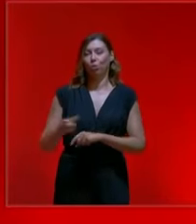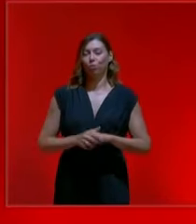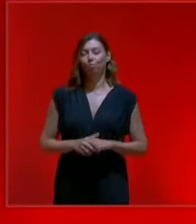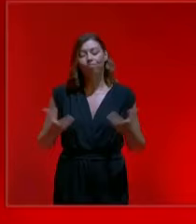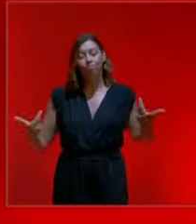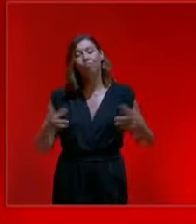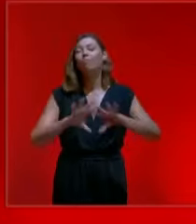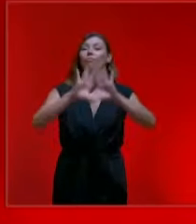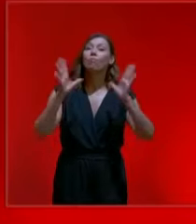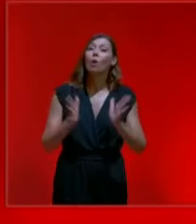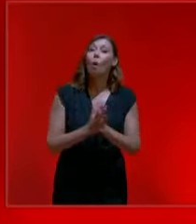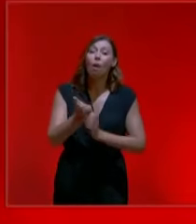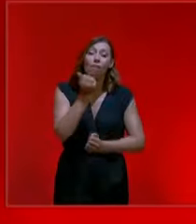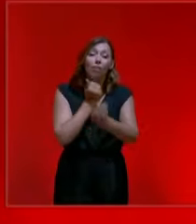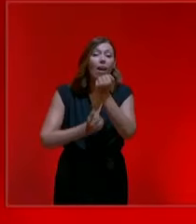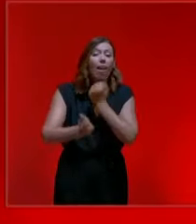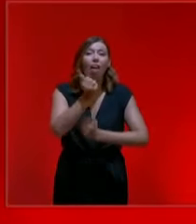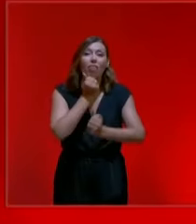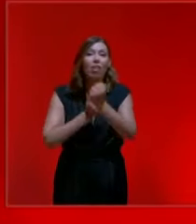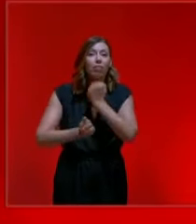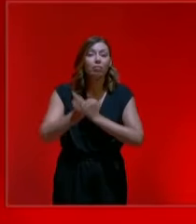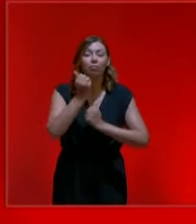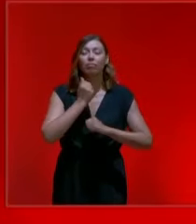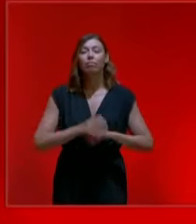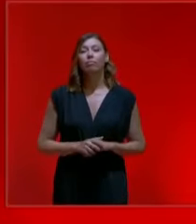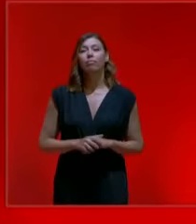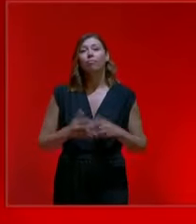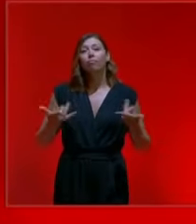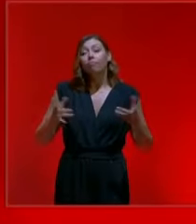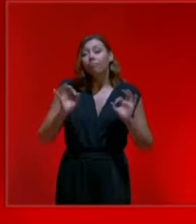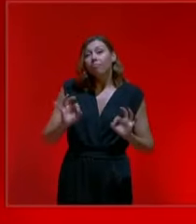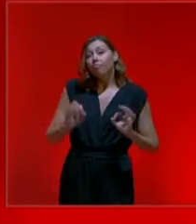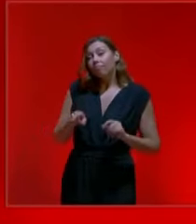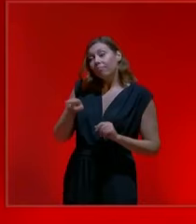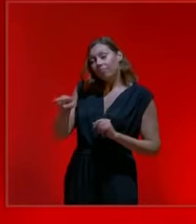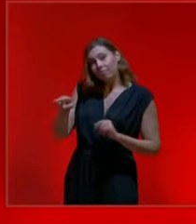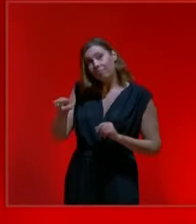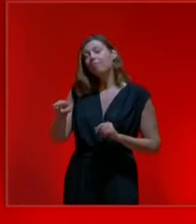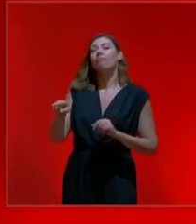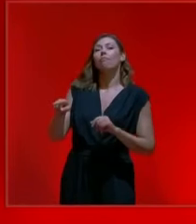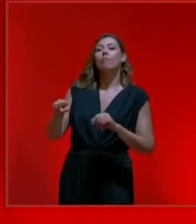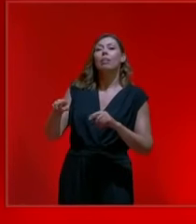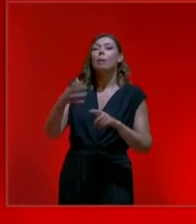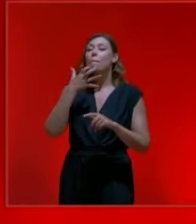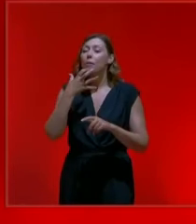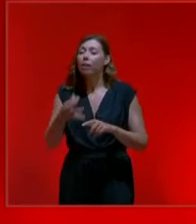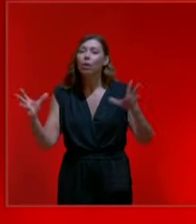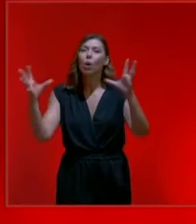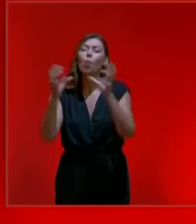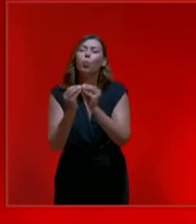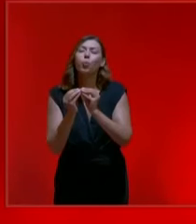αυτά τα λάθη έγιναν σε ένα έδαφος όπου ο αντίπαλος είχε και μεγάλο προβάδισμα στους ενδιάμεσους